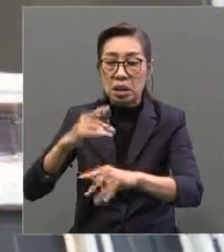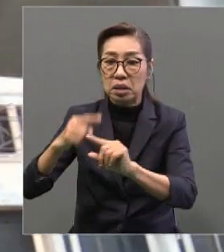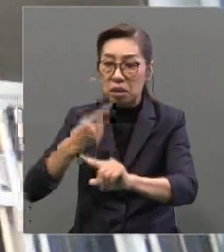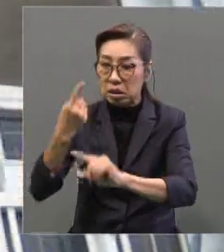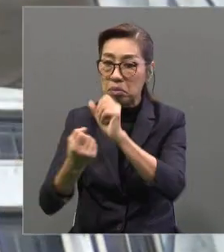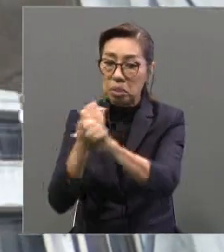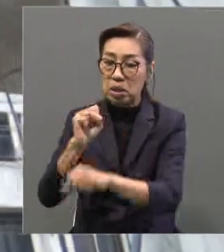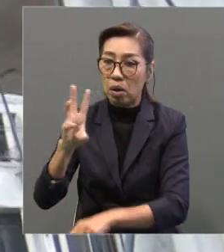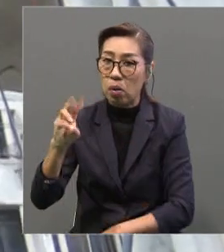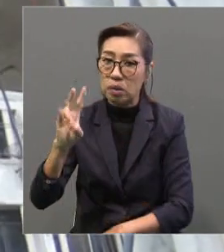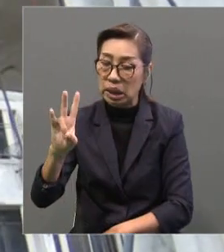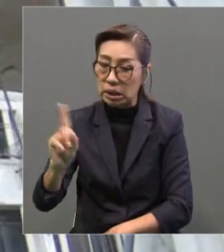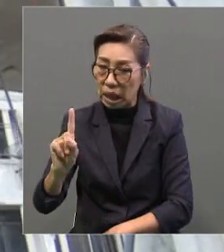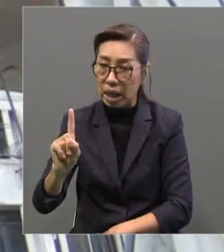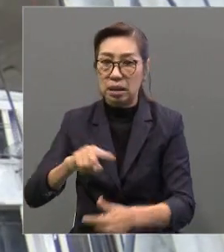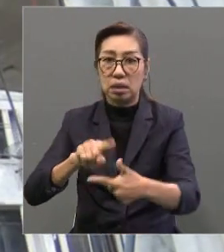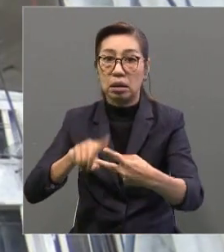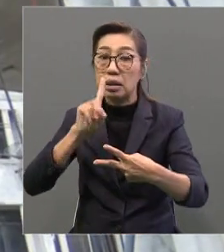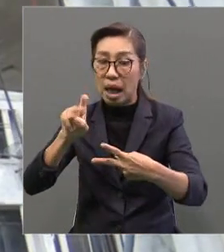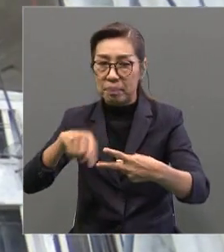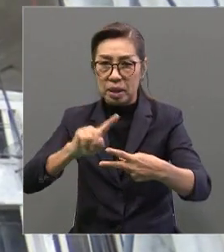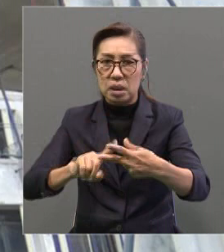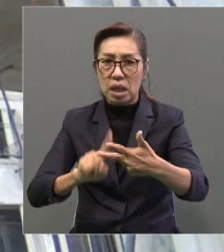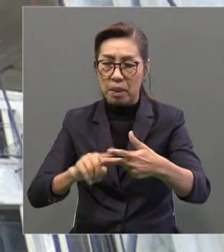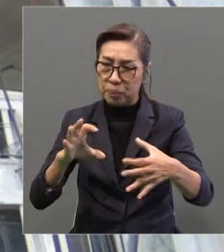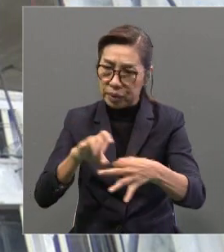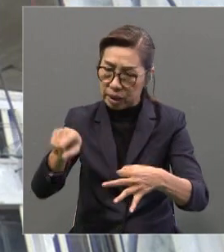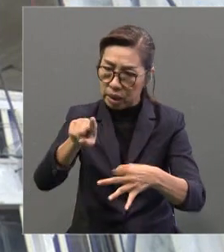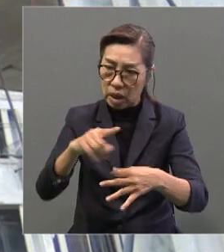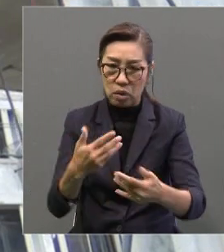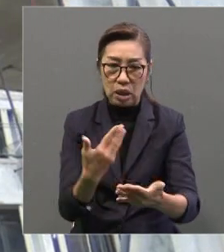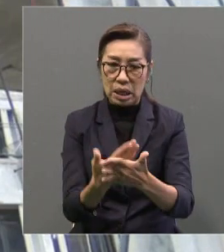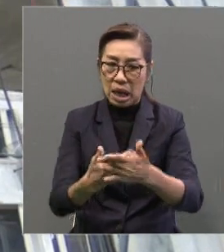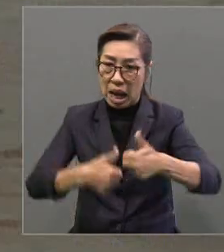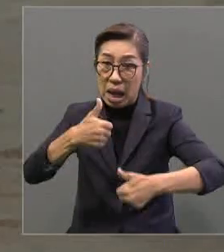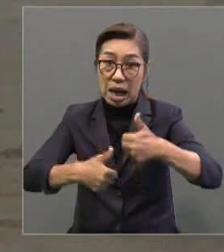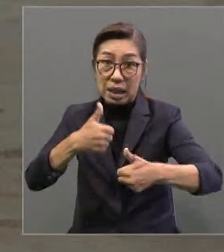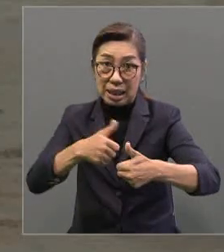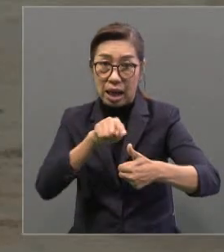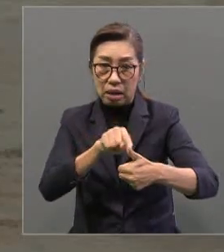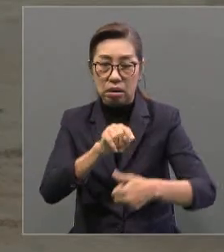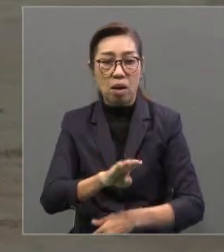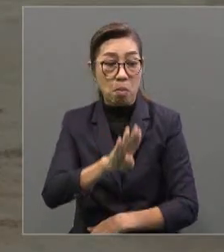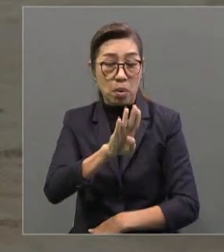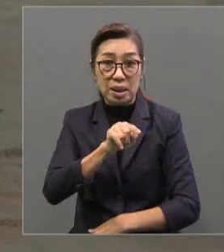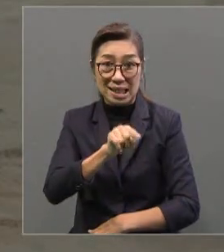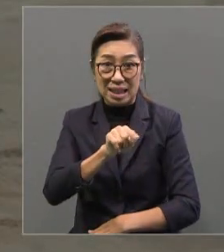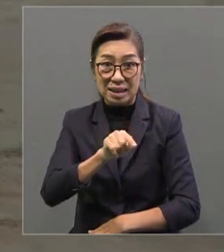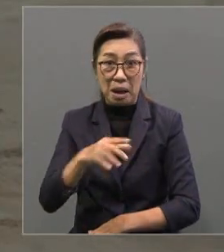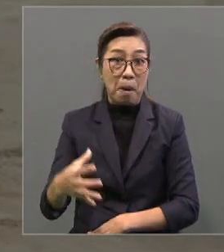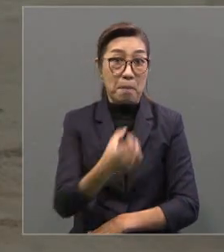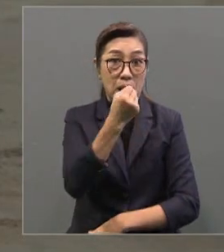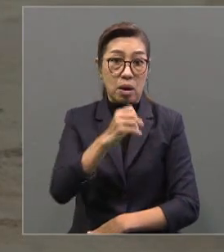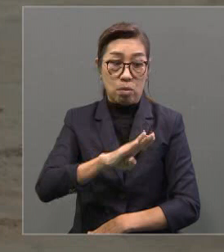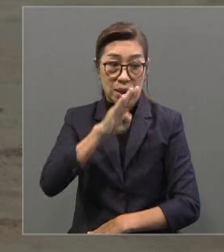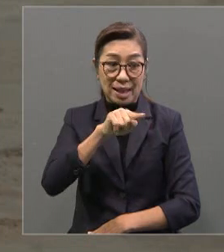คะนอกจากนี้ก็ยังมีอีก1ประเด็นนะคะก็คือเกี่ยวกับเรื่องของการประกวดราคาที่พบว่าบริษัทนะคะที่ได้สิทธิ์